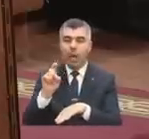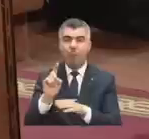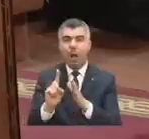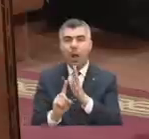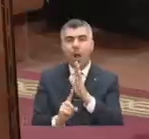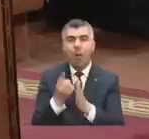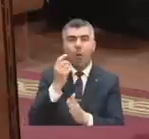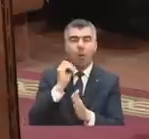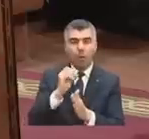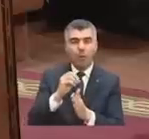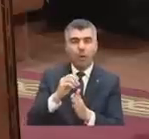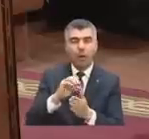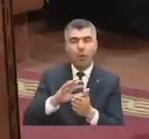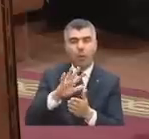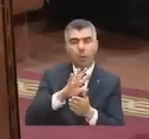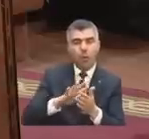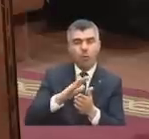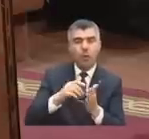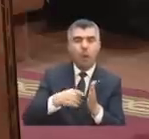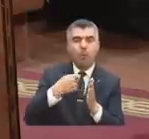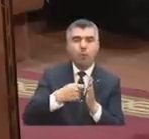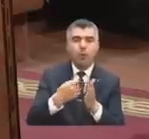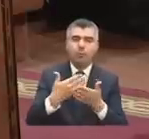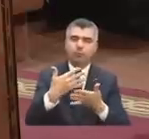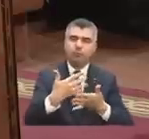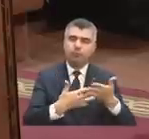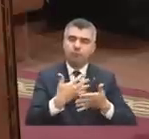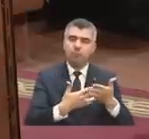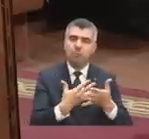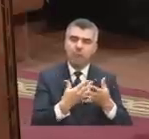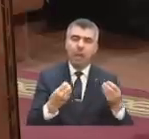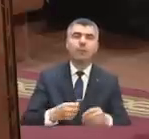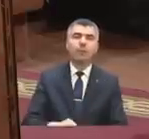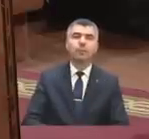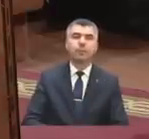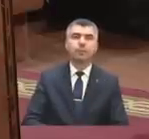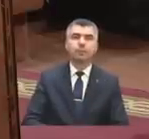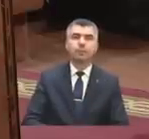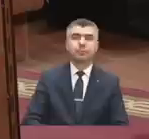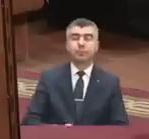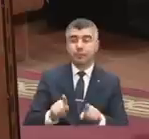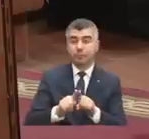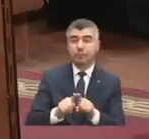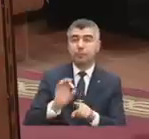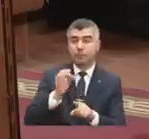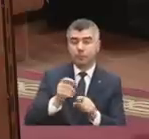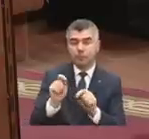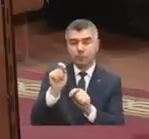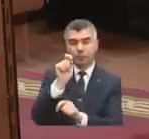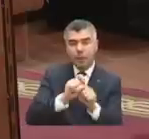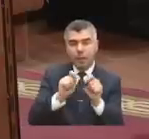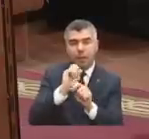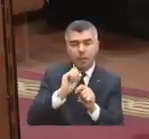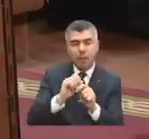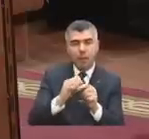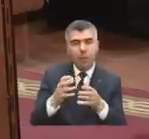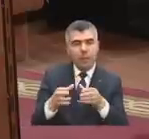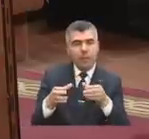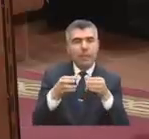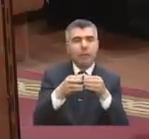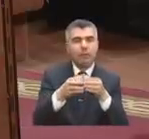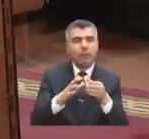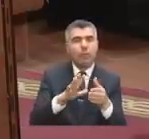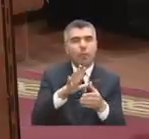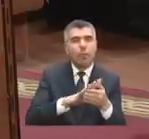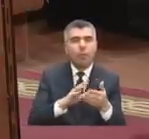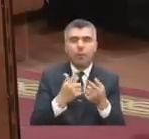من مشاريع المراسم التطبيقيه الخاصه به والتي تمت صياغتها وفق منها التشارك مع